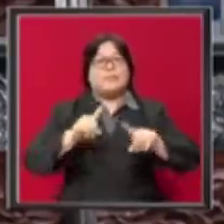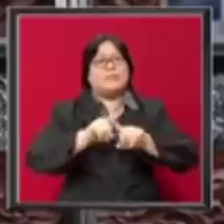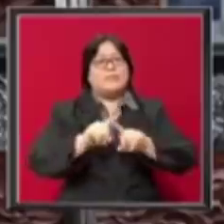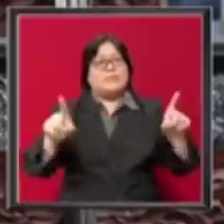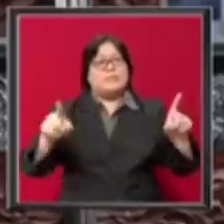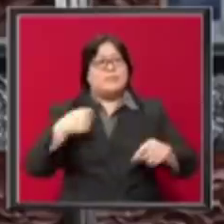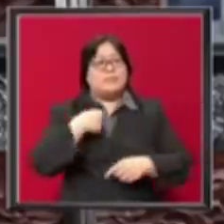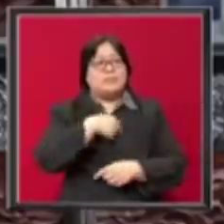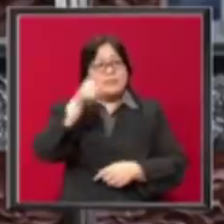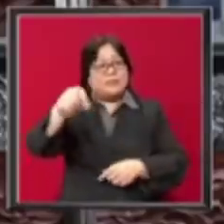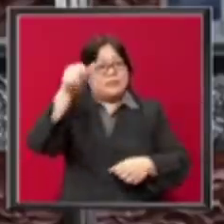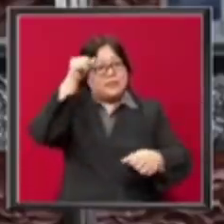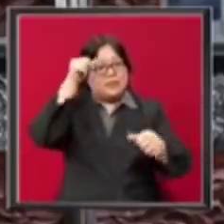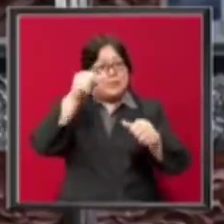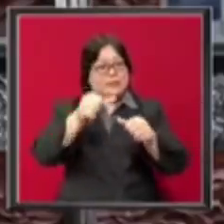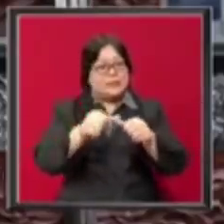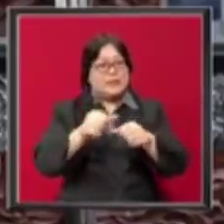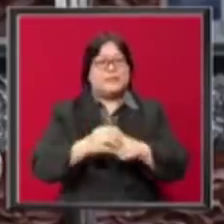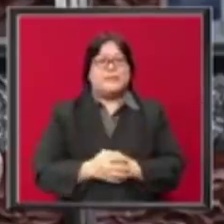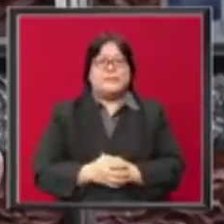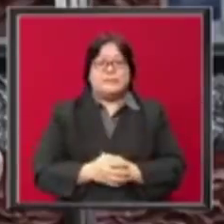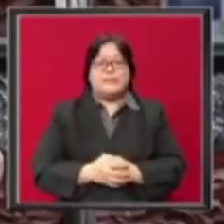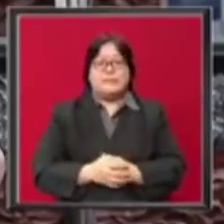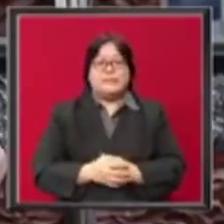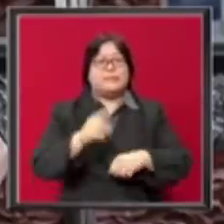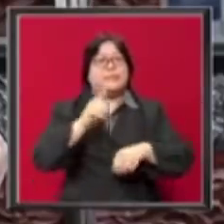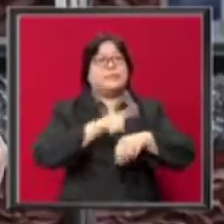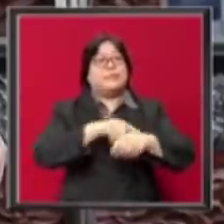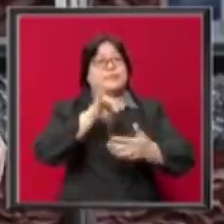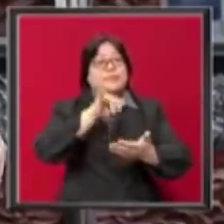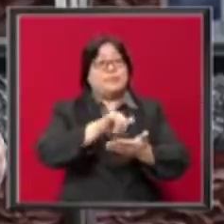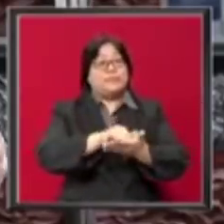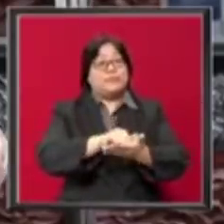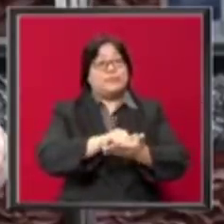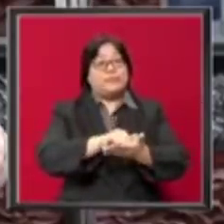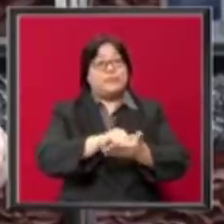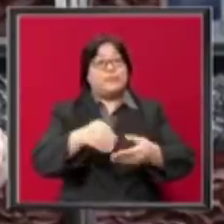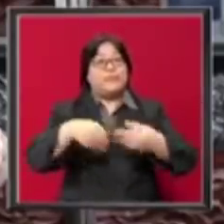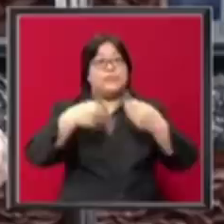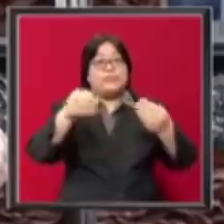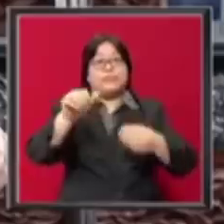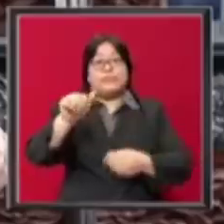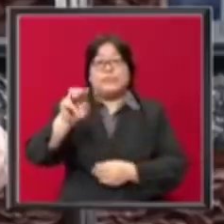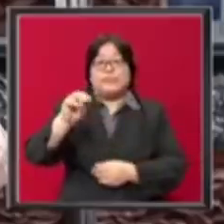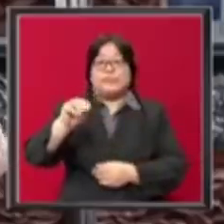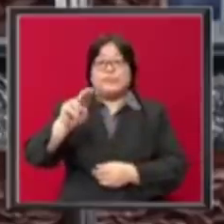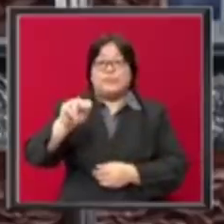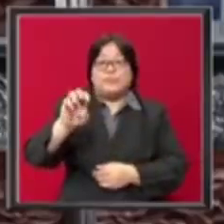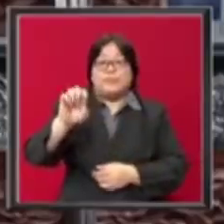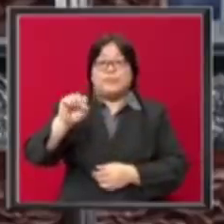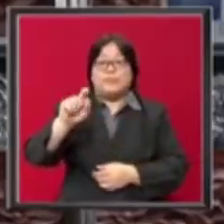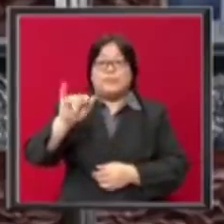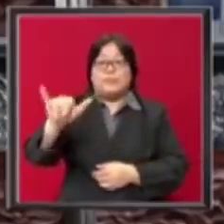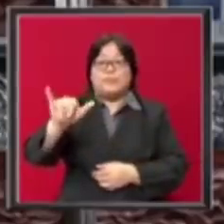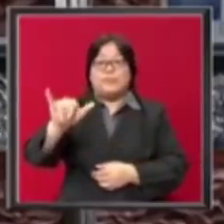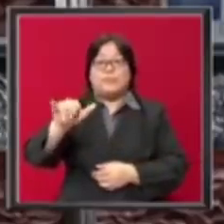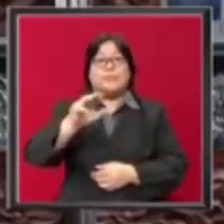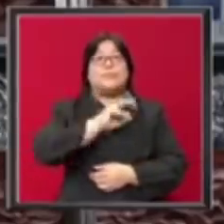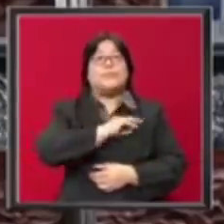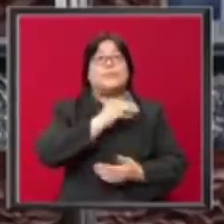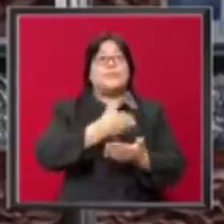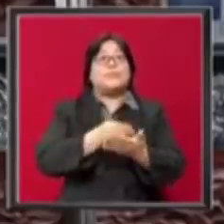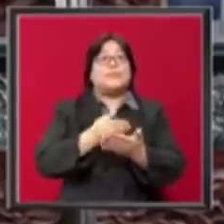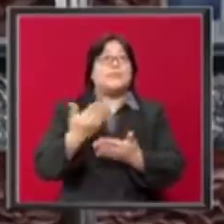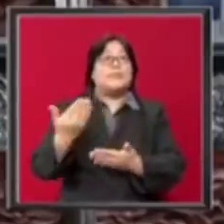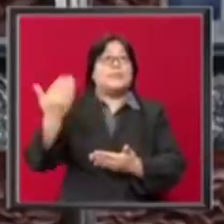Tetapi kita kena ingat, pada masa itu diberi amnesti oleh Menteri Kewangan